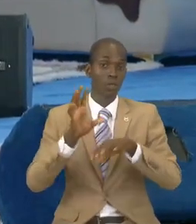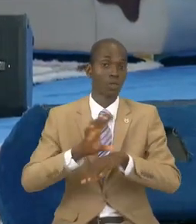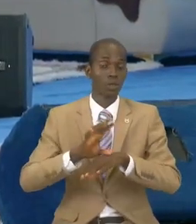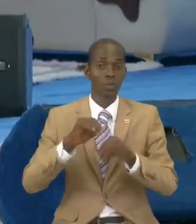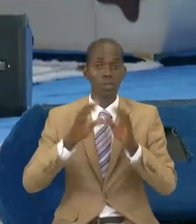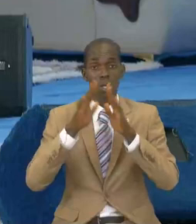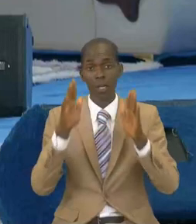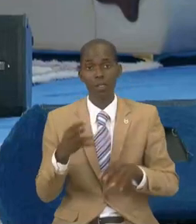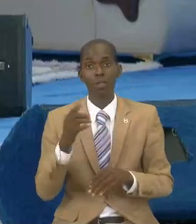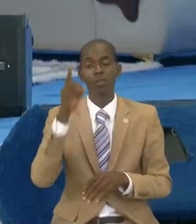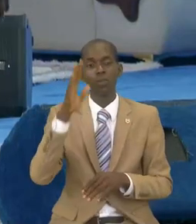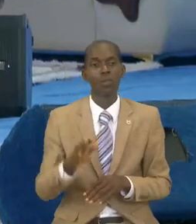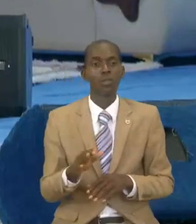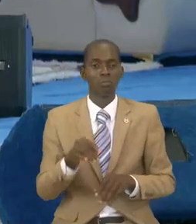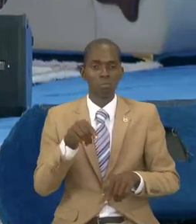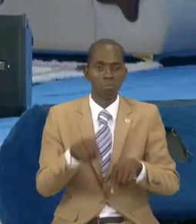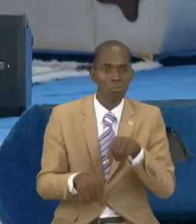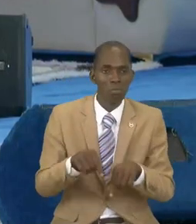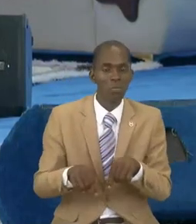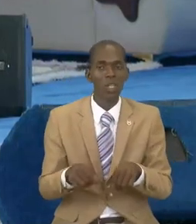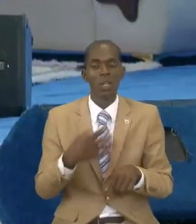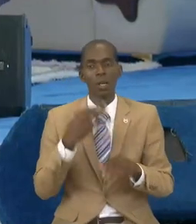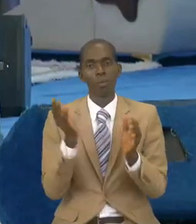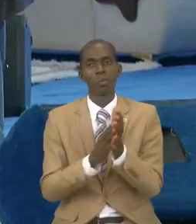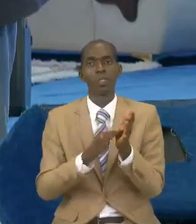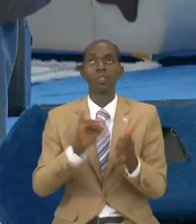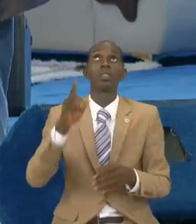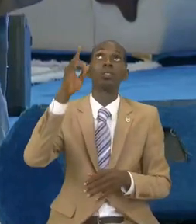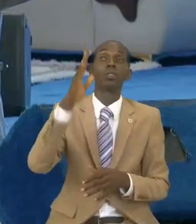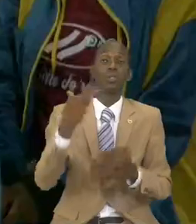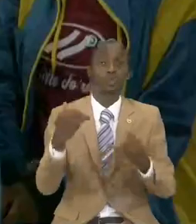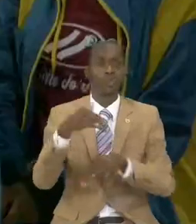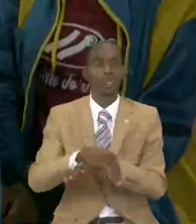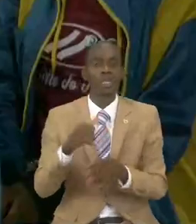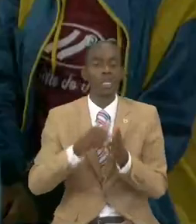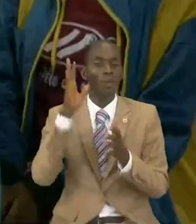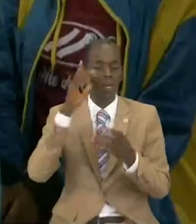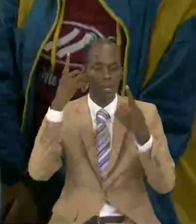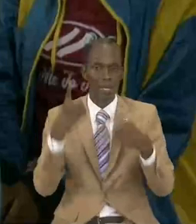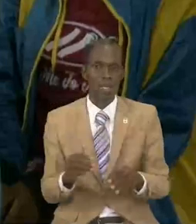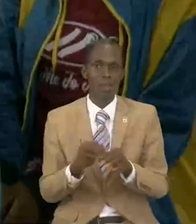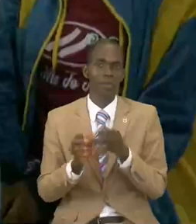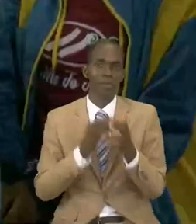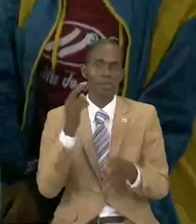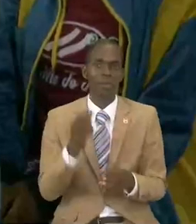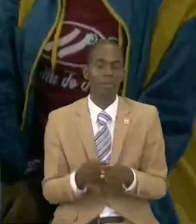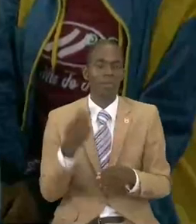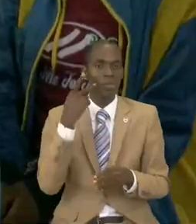et louant Dieu. Ce soir, ça va arriver.